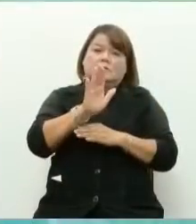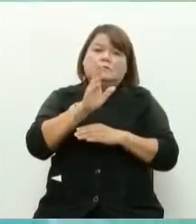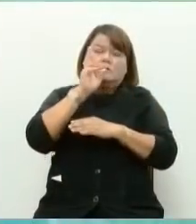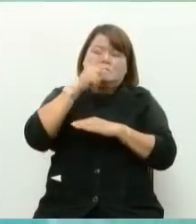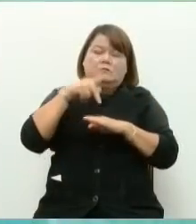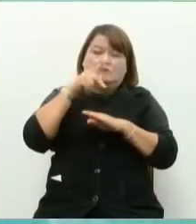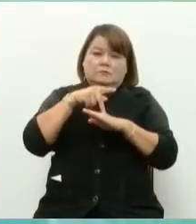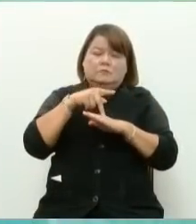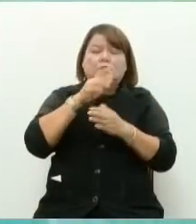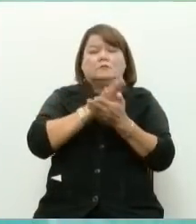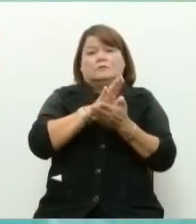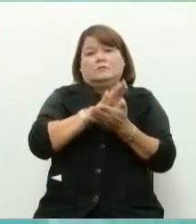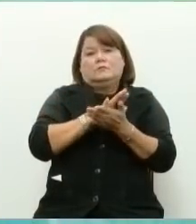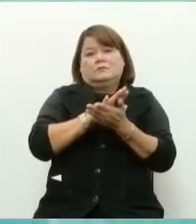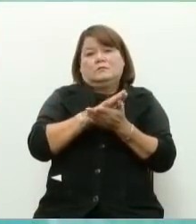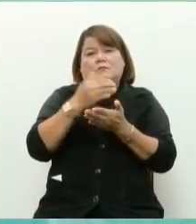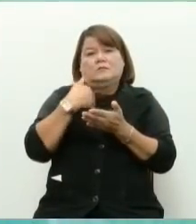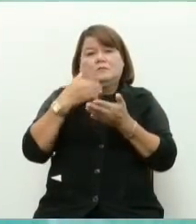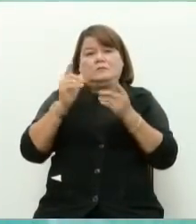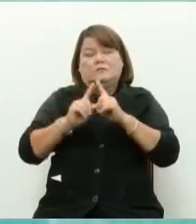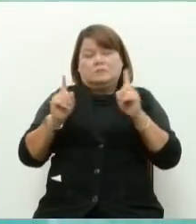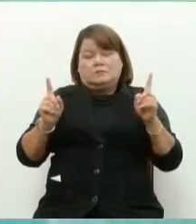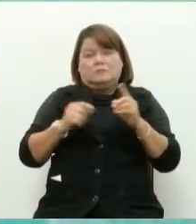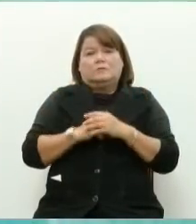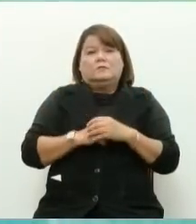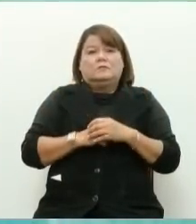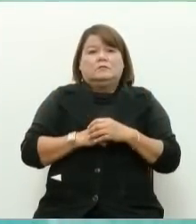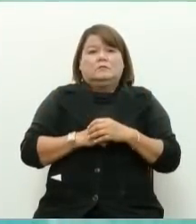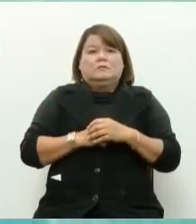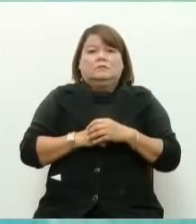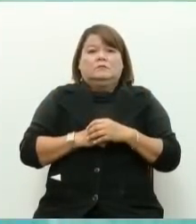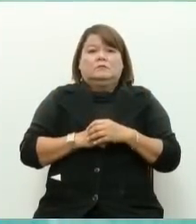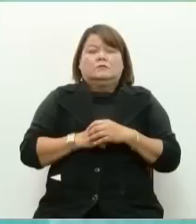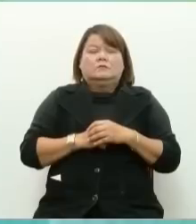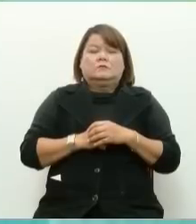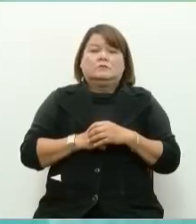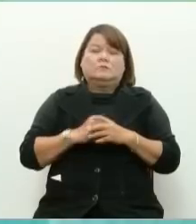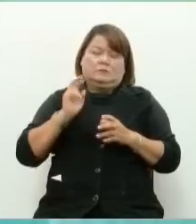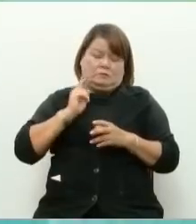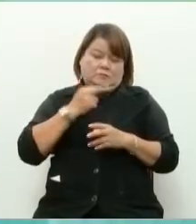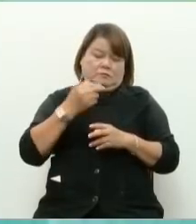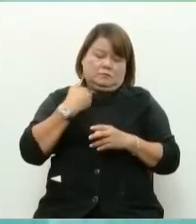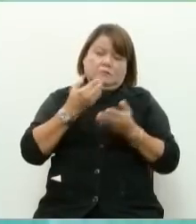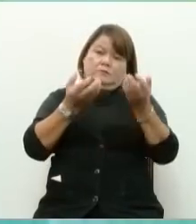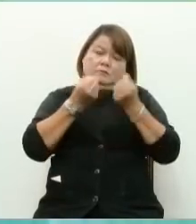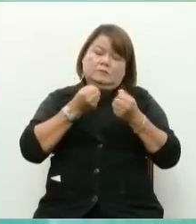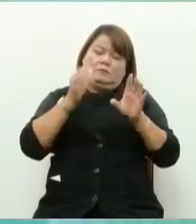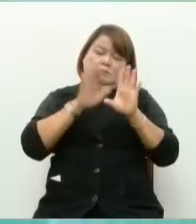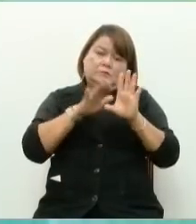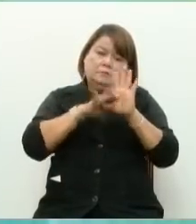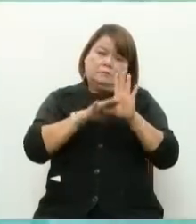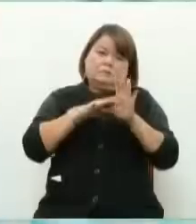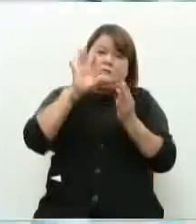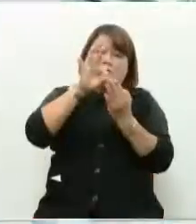ที่และก็โรงเรียนนะครับในหลายๆประเด็นด้วยกันจากการที่เราได้มีการรับสมัครนะครับคัด